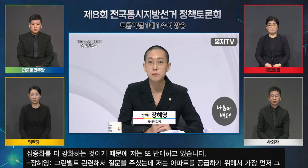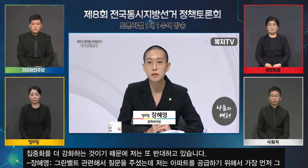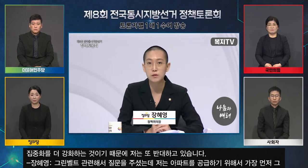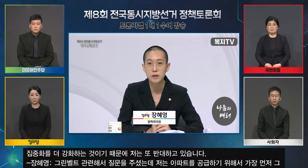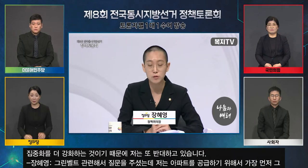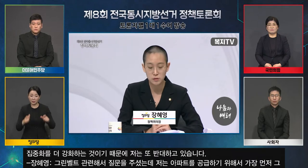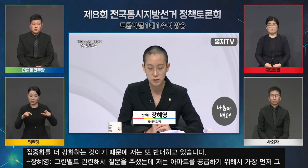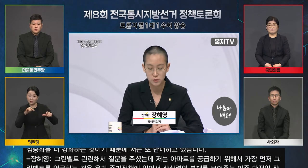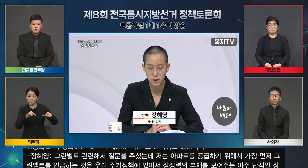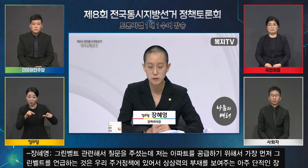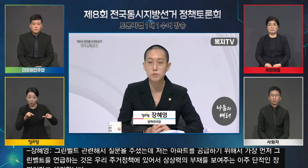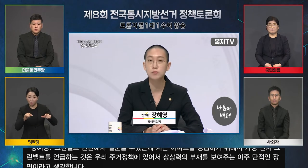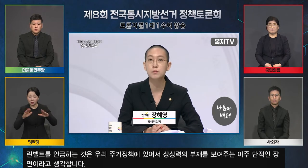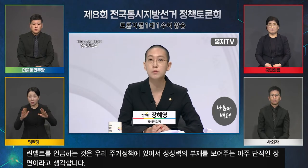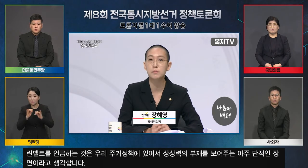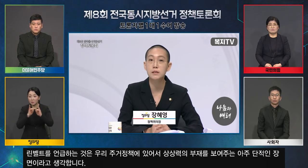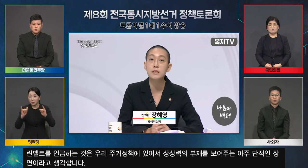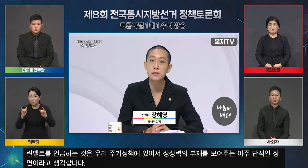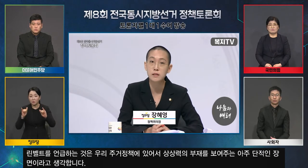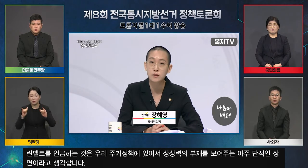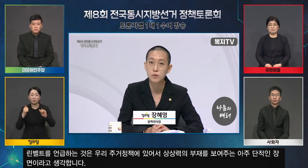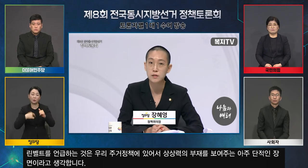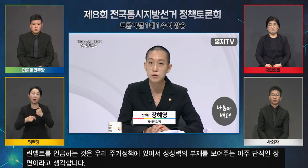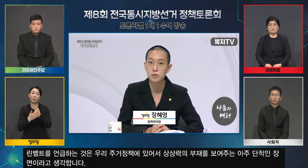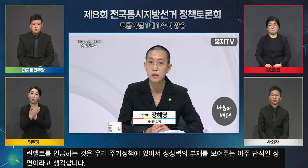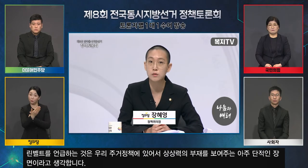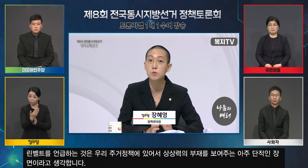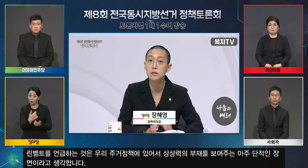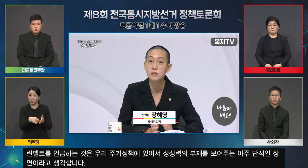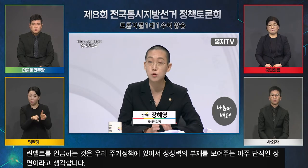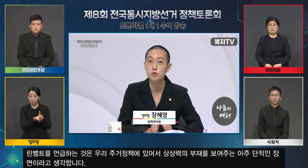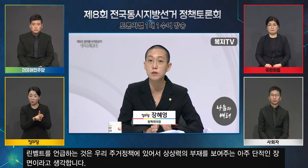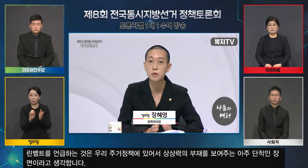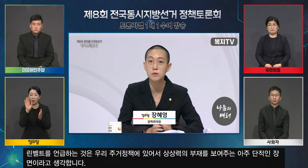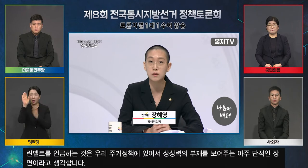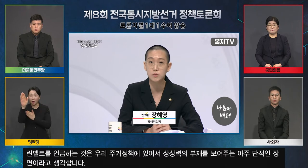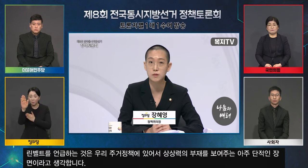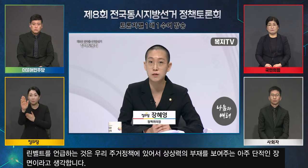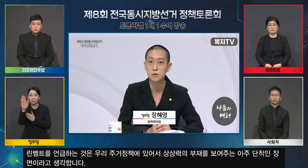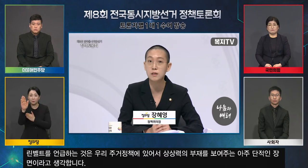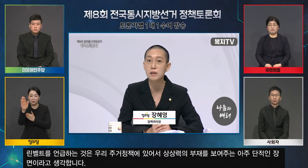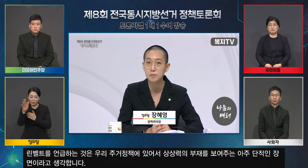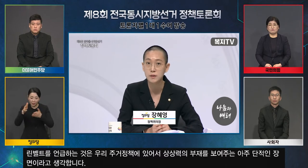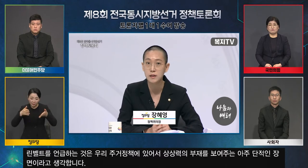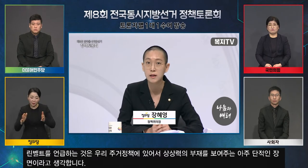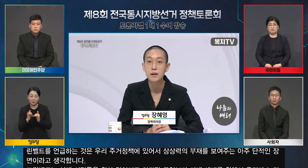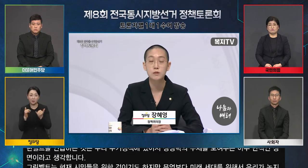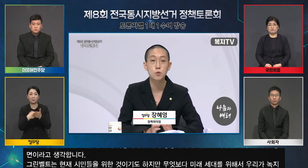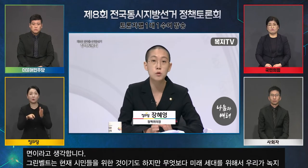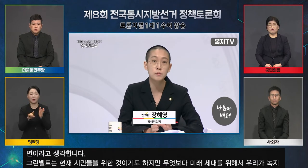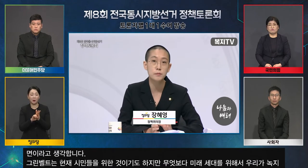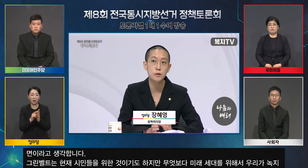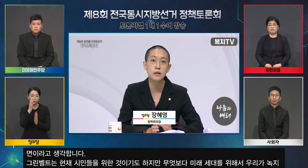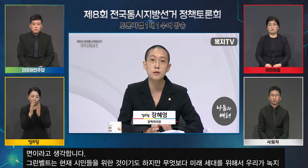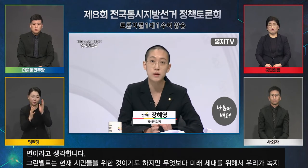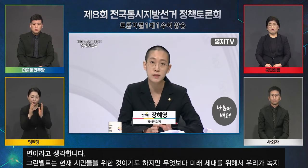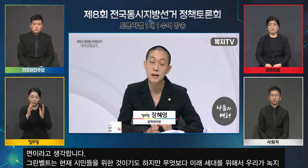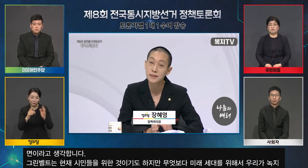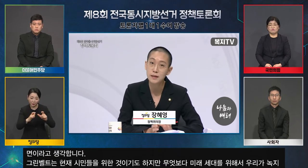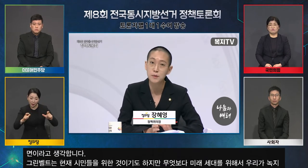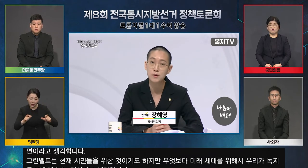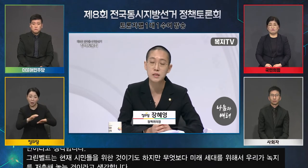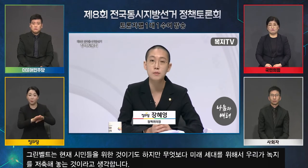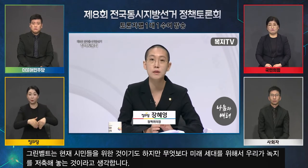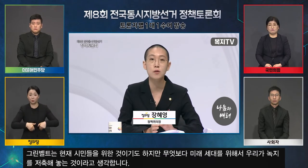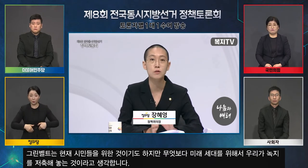현재의 시민들을 위한 것이기도 하지만 무엇보다 미래 세대를 위해서 우리가 녹지를 저축해놓는 것이라고 생각합니다. 그래서 공급이 필요하다고